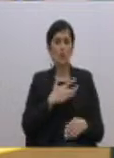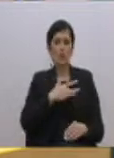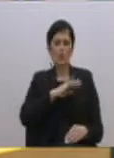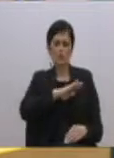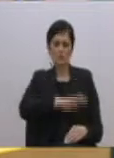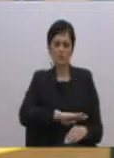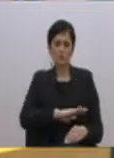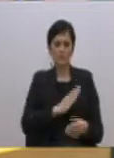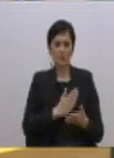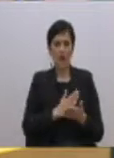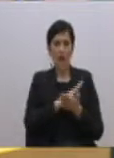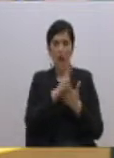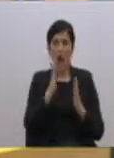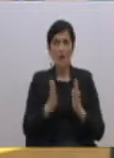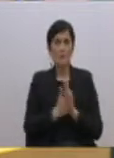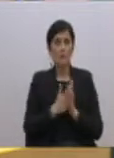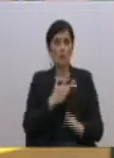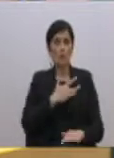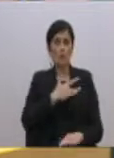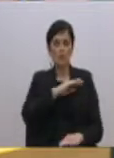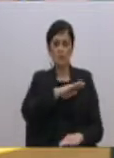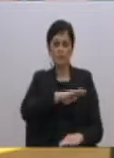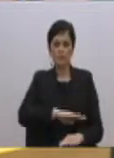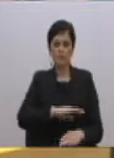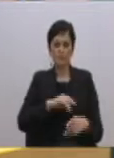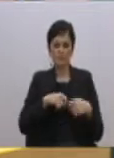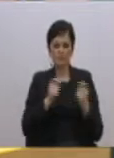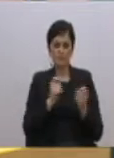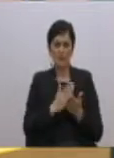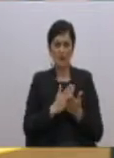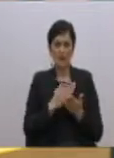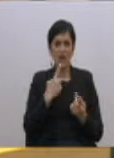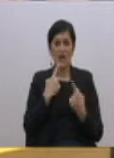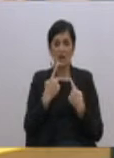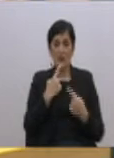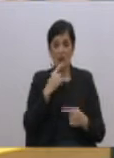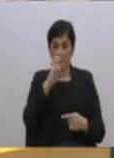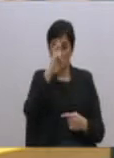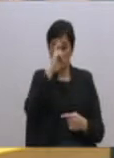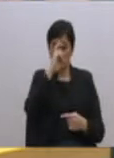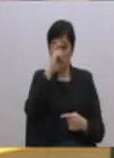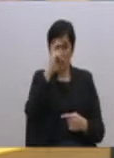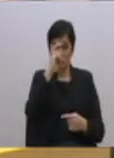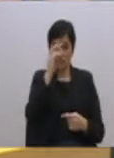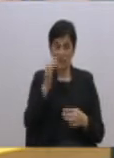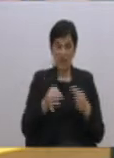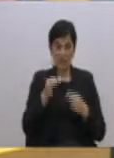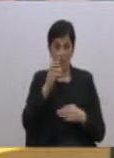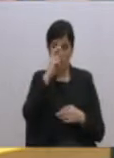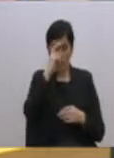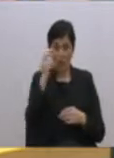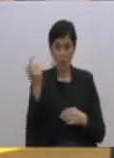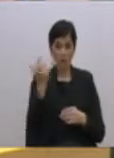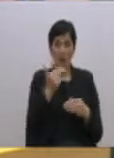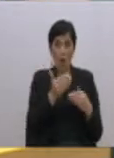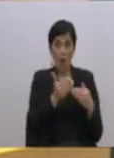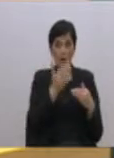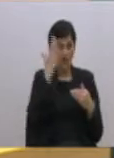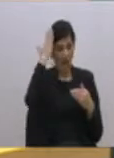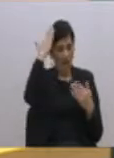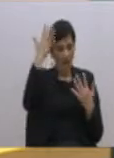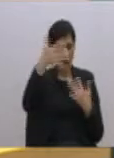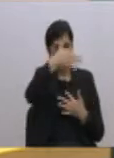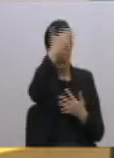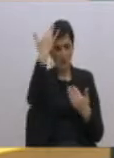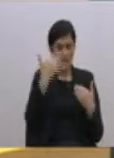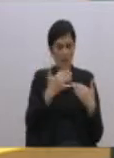sacvetija, absolutno rad gulda sacvetija. La paracop de sasamrto, ferme suplebis, da, mă uchid de blubaze, da, mă uchid de blubaze,